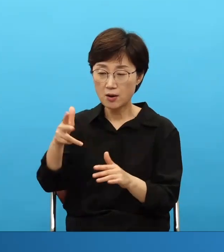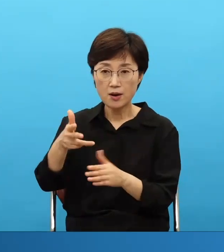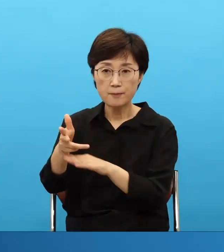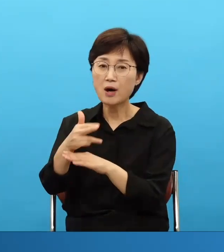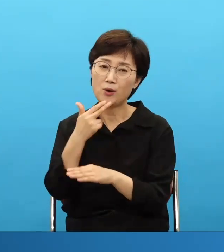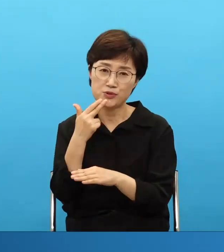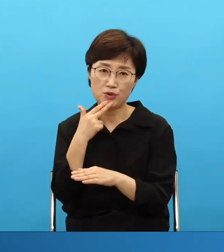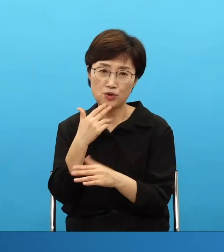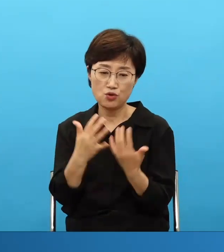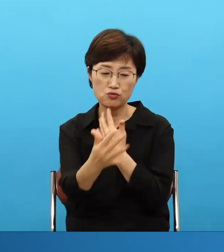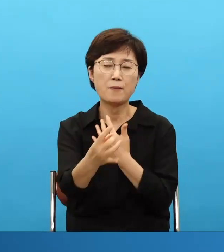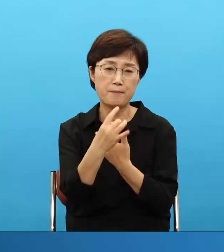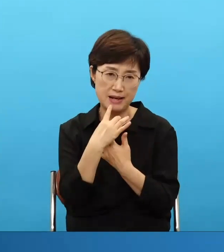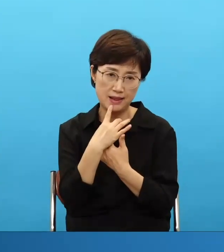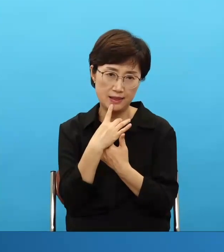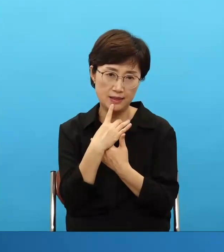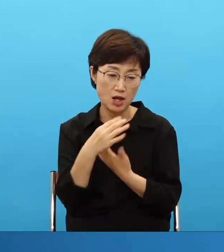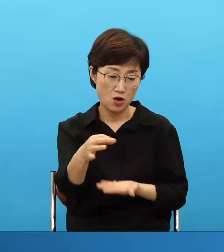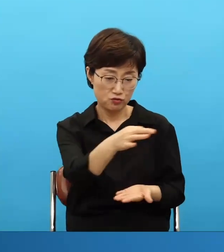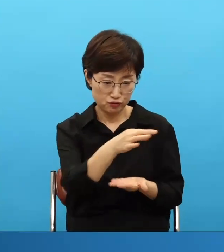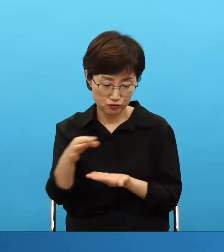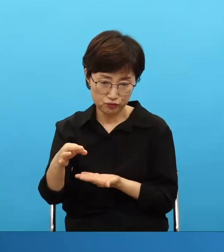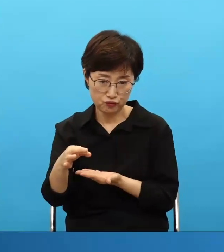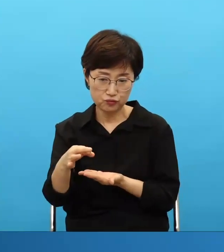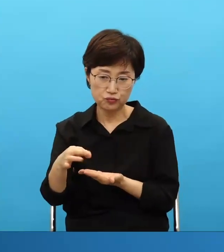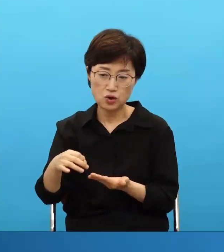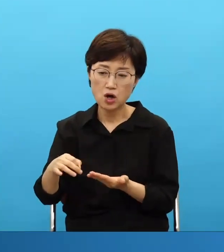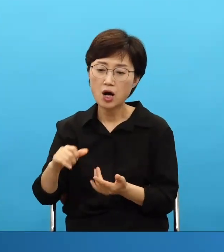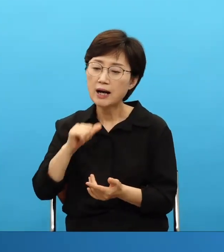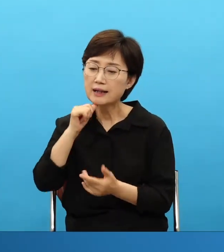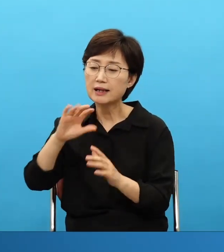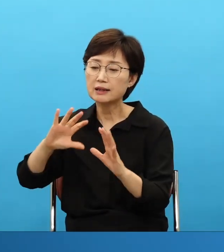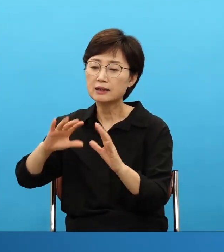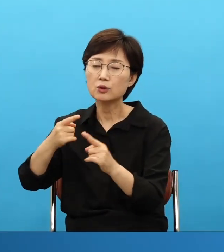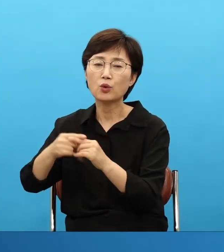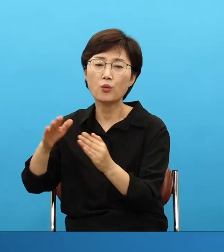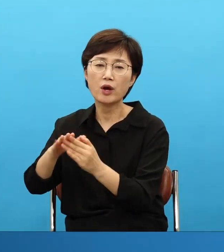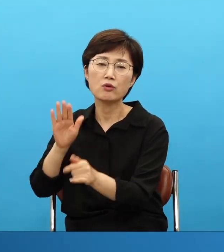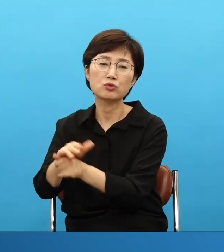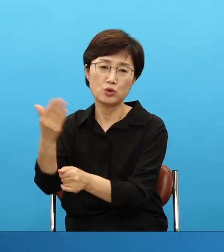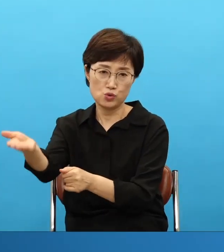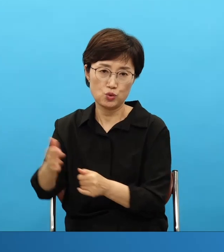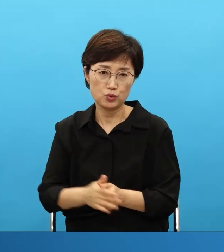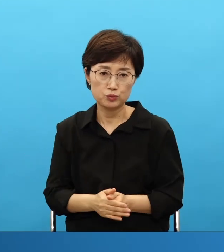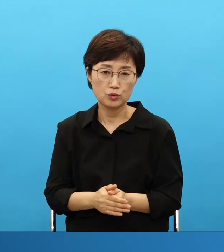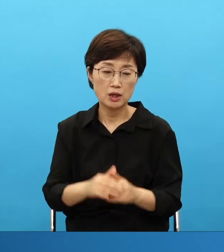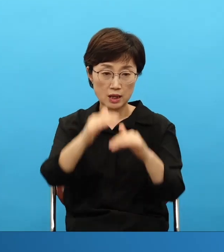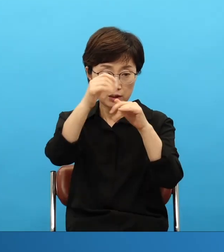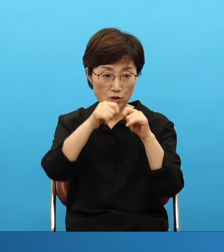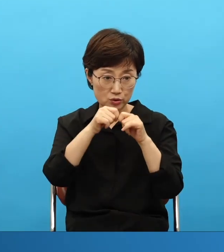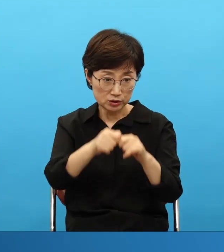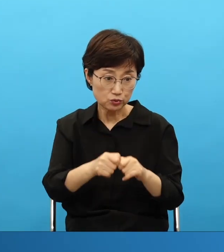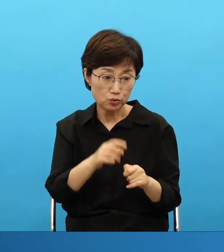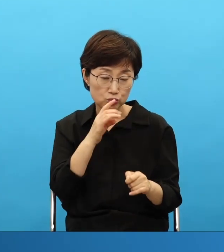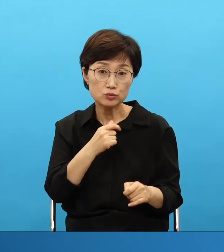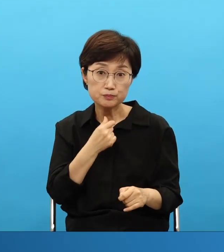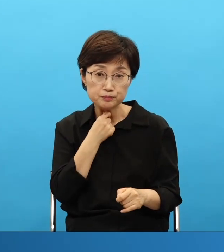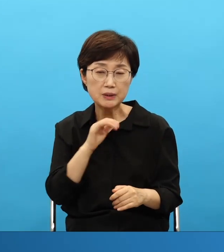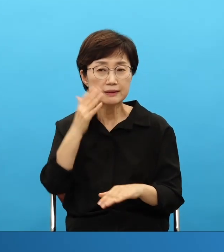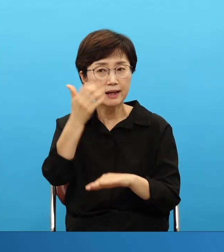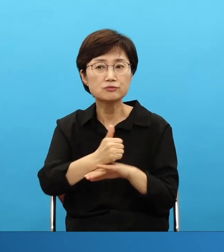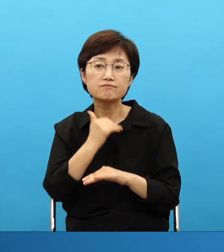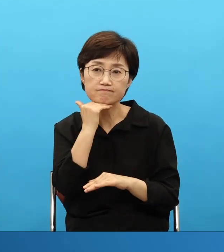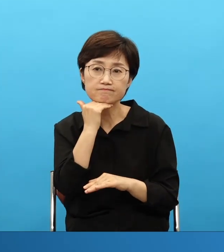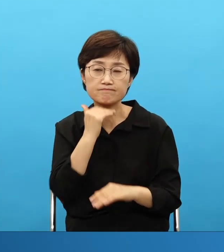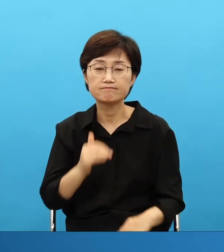헌금은 전액 미래교회 헌금으로 전달됩니다 등록 및 헌금에 관한 자세한 내용은 추 공지됩니다